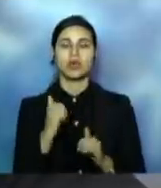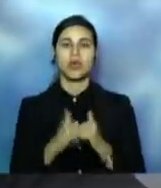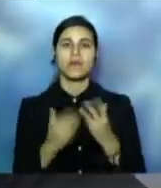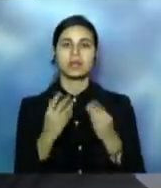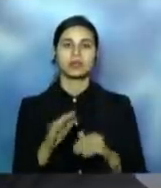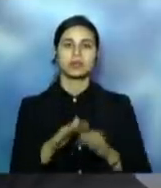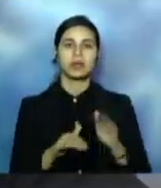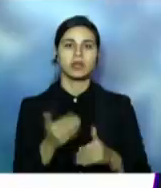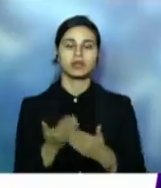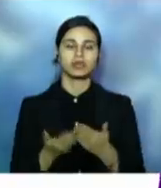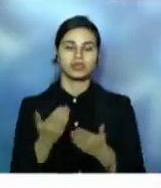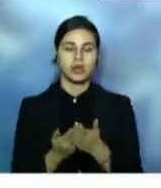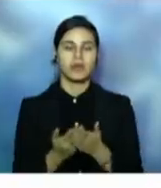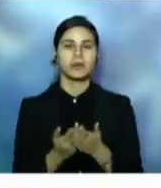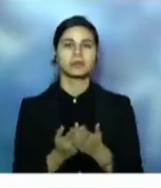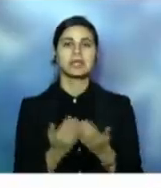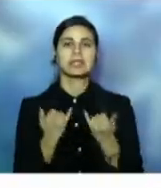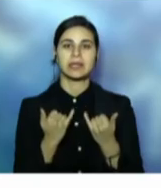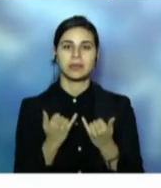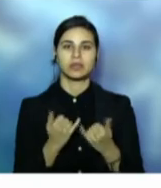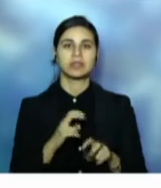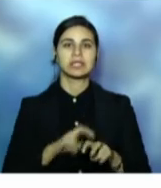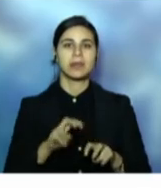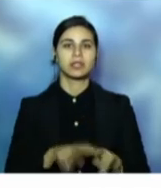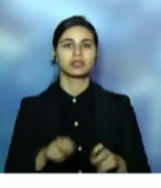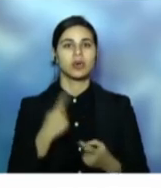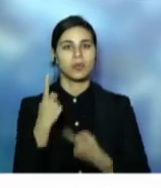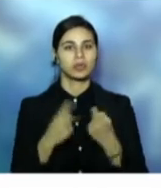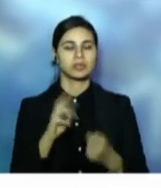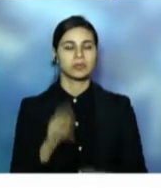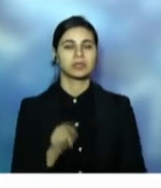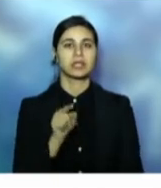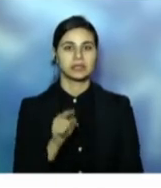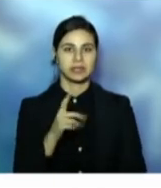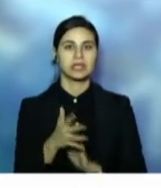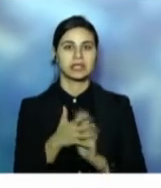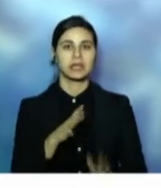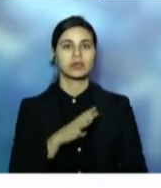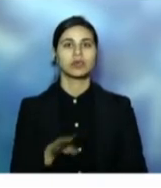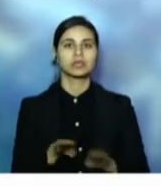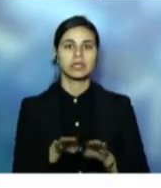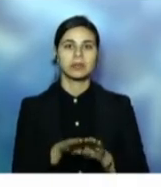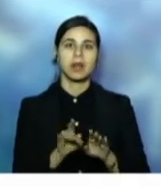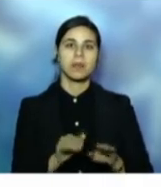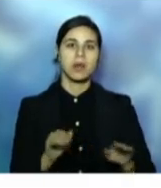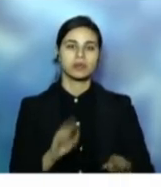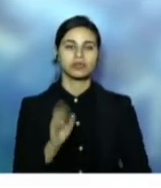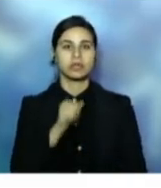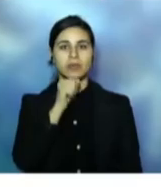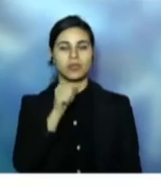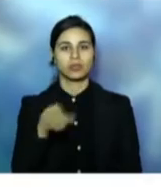ყოველდღიურ პრაქტიკულ რჩევებს, თანამედროვე სამედიცინო მონაცემებს და იგი გასაგები იყოს თანაბრად ბავშვისთვისაც